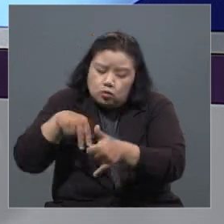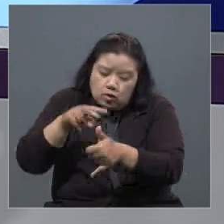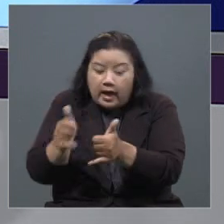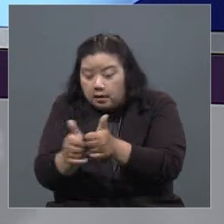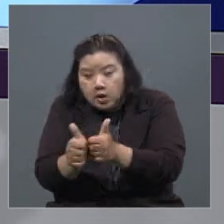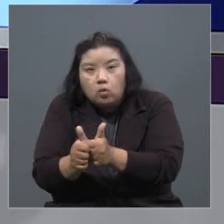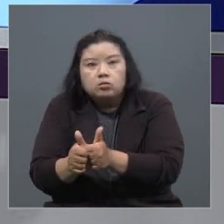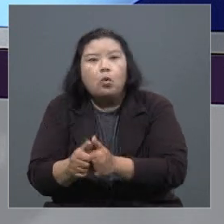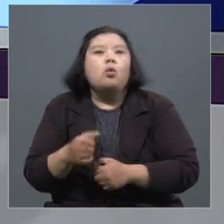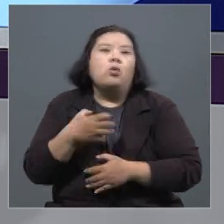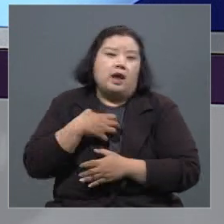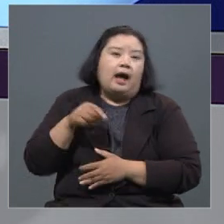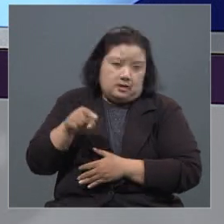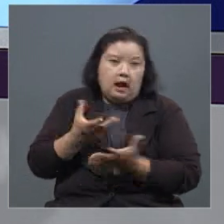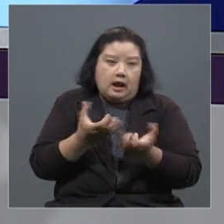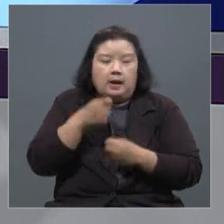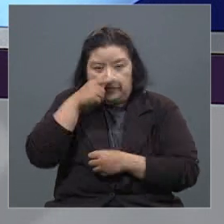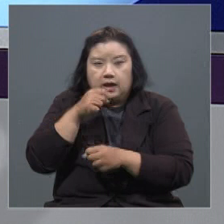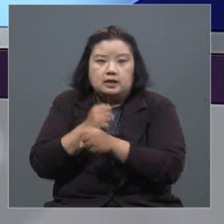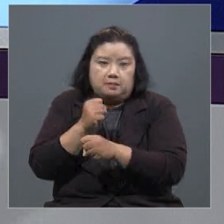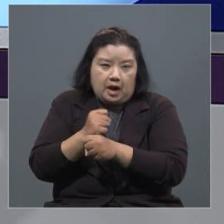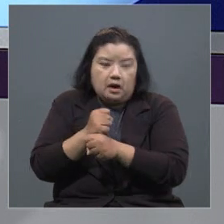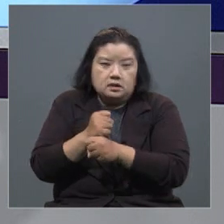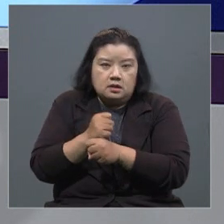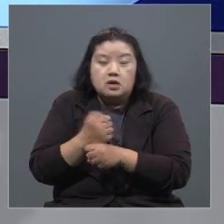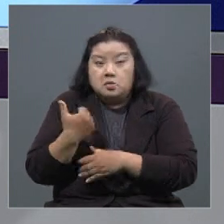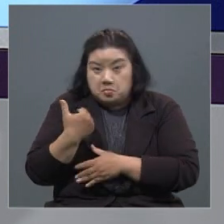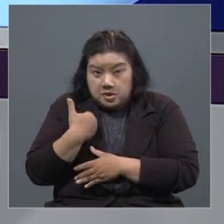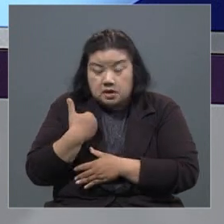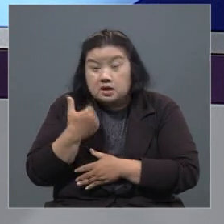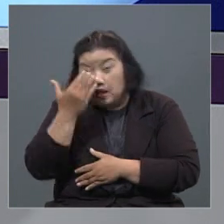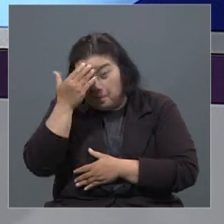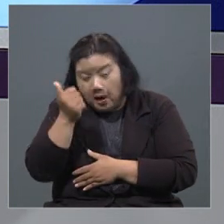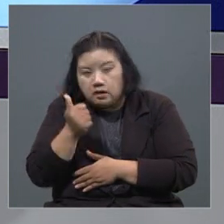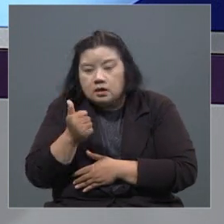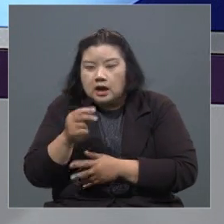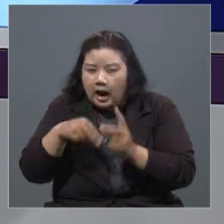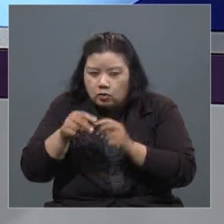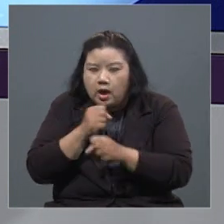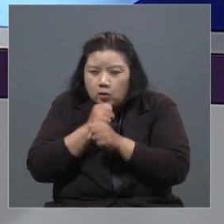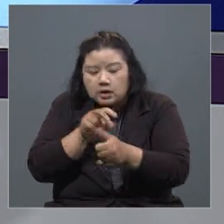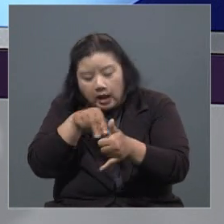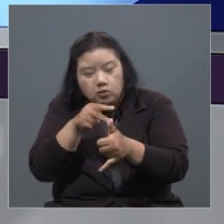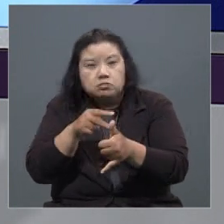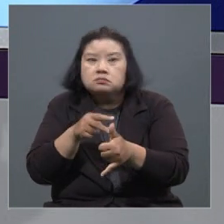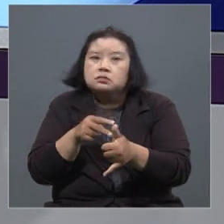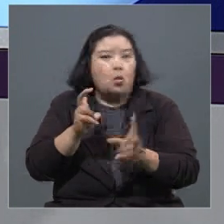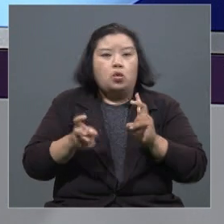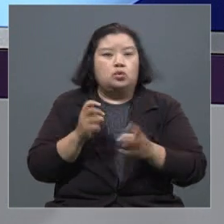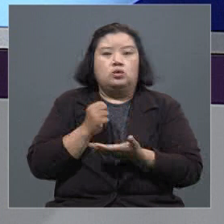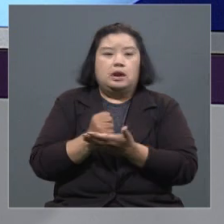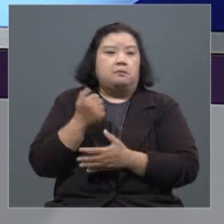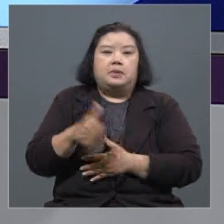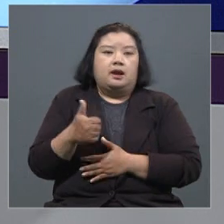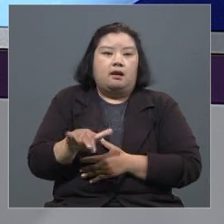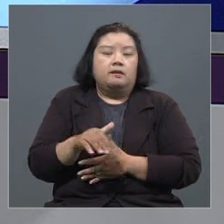นไทยเองก็มีศักยภาพนะครับและงานแบบนี้ AI ไม่ได้แย่งงานได้ง่ายๆด้วยมาดูกรณีของแรงงานไท